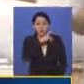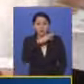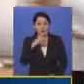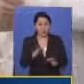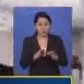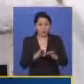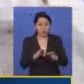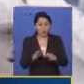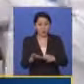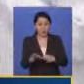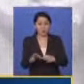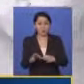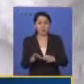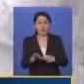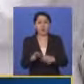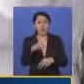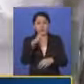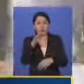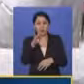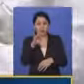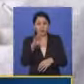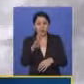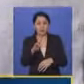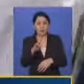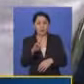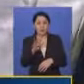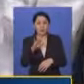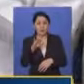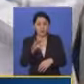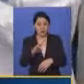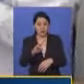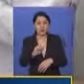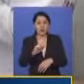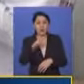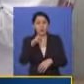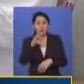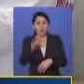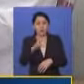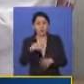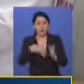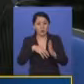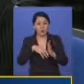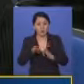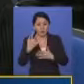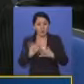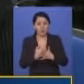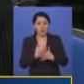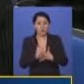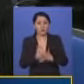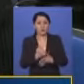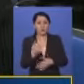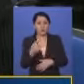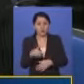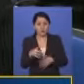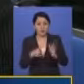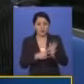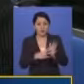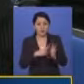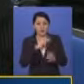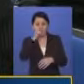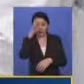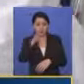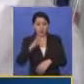облыстық аурухананың сәулелі диагностикалық бөлімінің рентген лаборанты Ғали Жумалин бүгін үздіктерін қатарынан көрінді. 2009 жылы Солтүстік